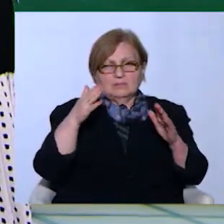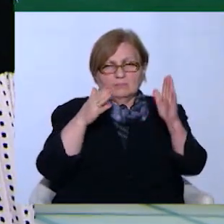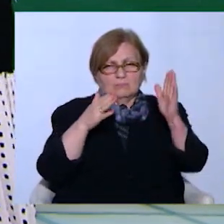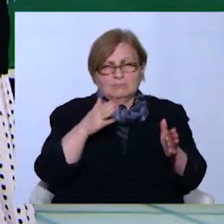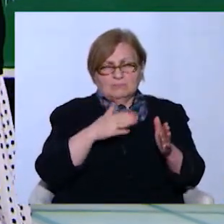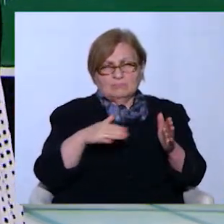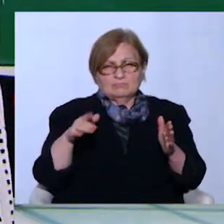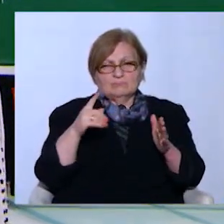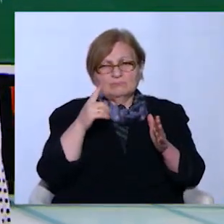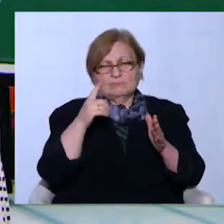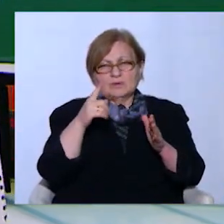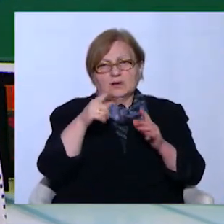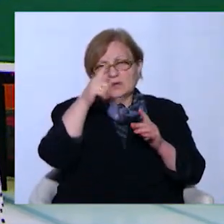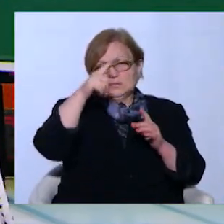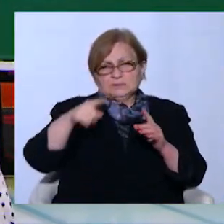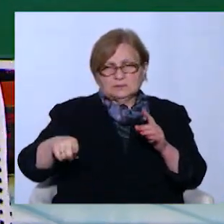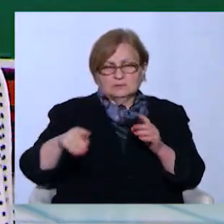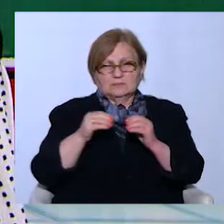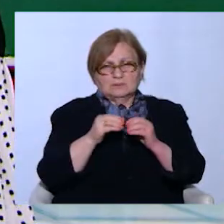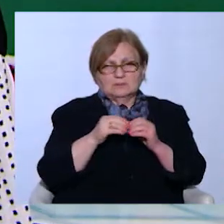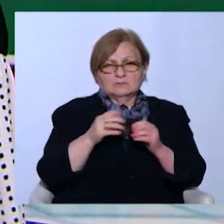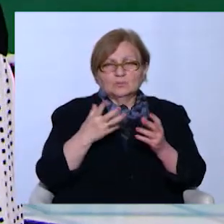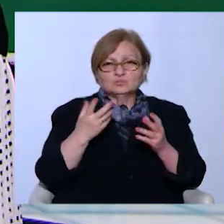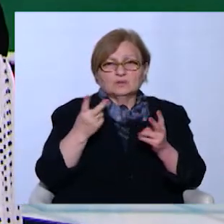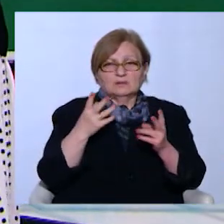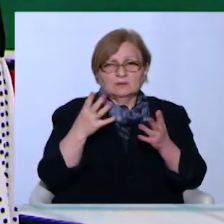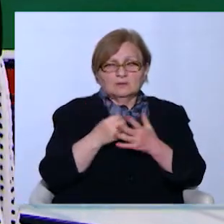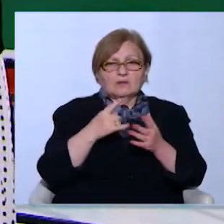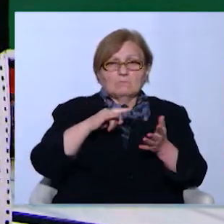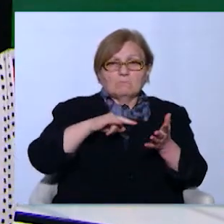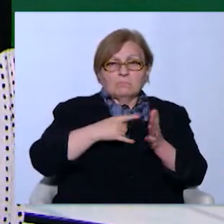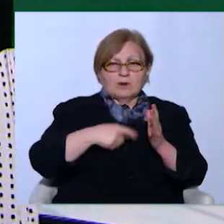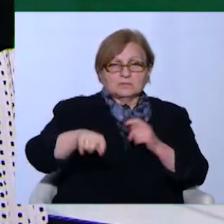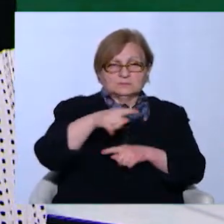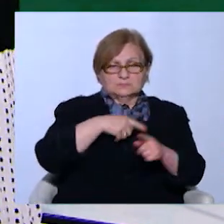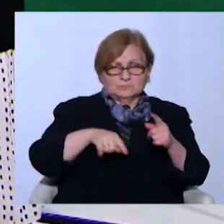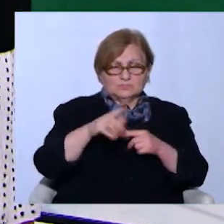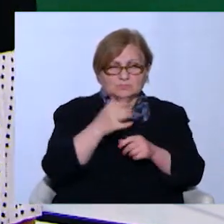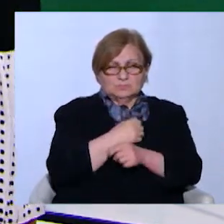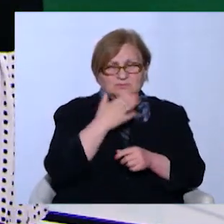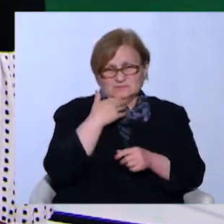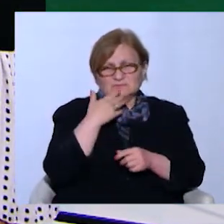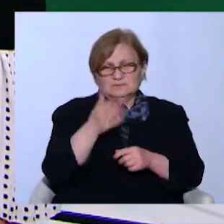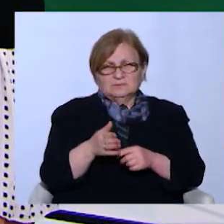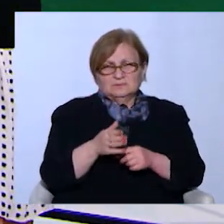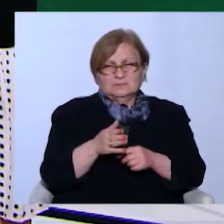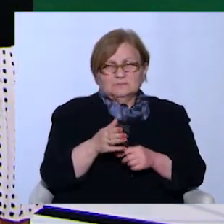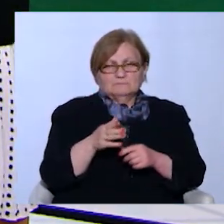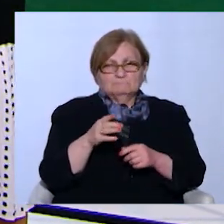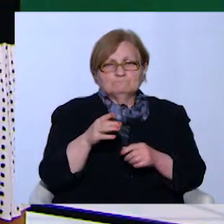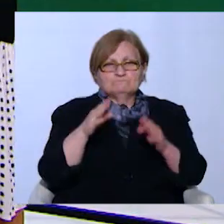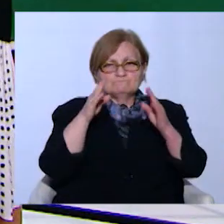8 სანტიმეტრი, დიაგონალის სიგრძეა 10 და უნდა ვიპოვოთ ფართობი. იმედი მაქვს, არ გაგიჭირდებათ. მეოთხე. მართკუთხა